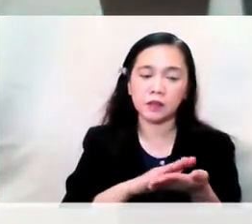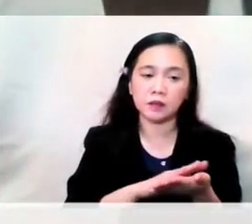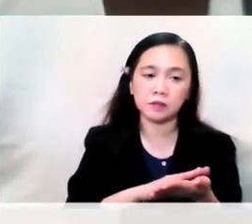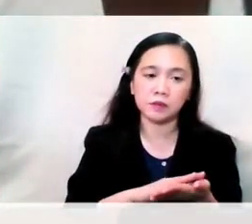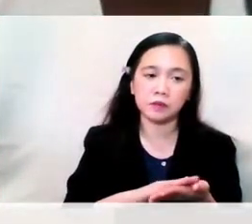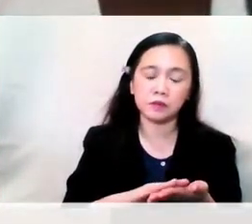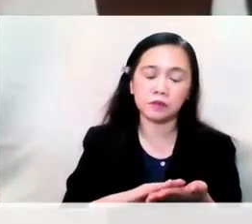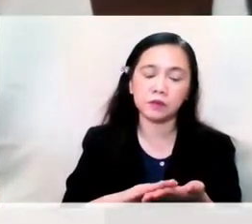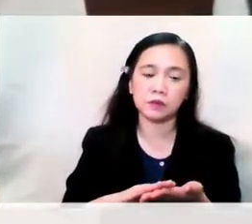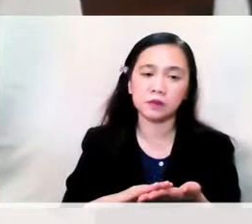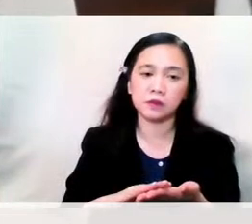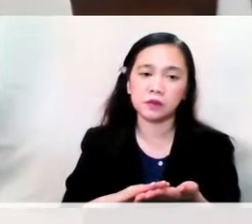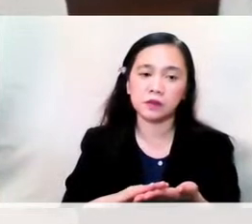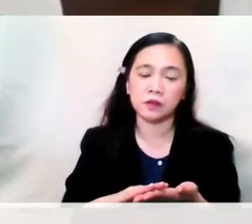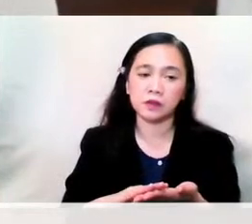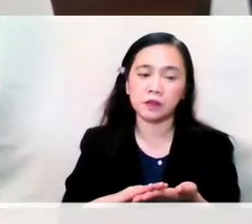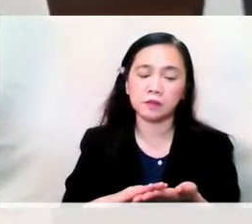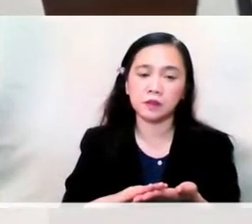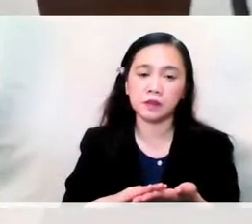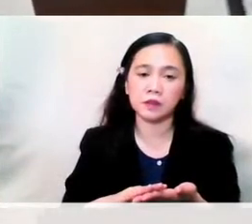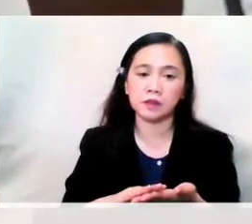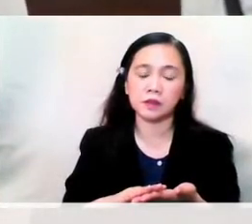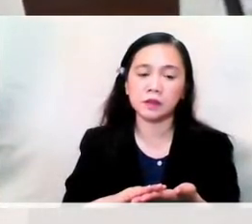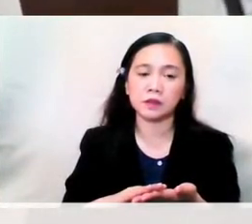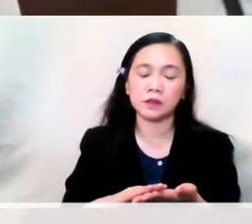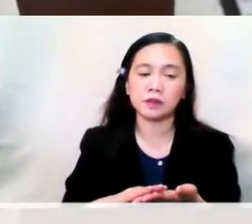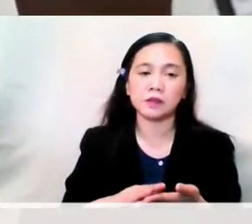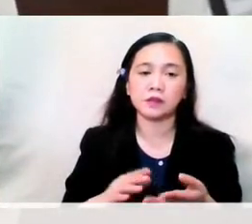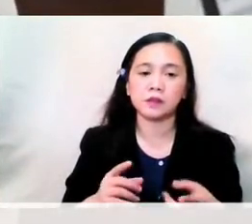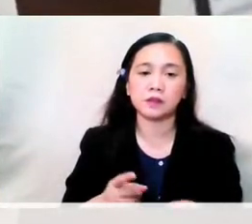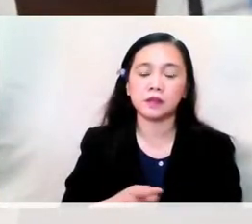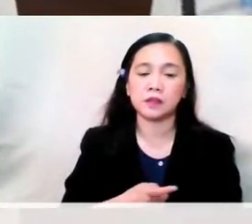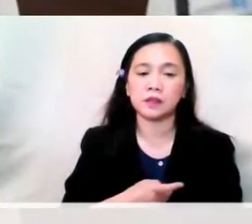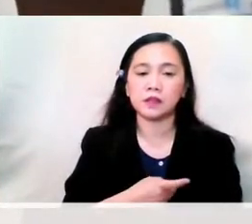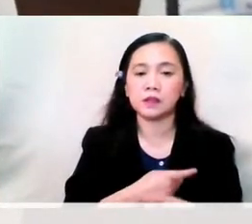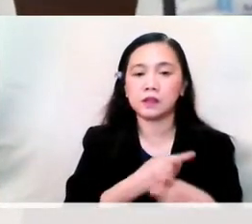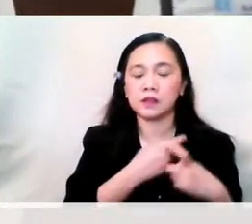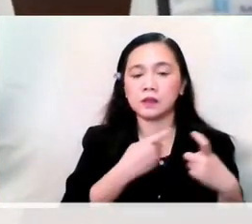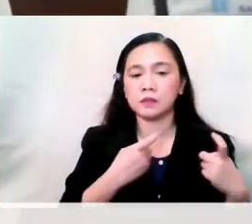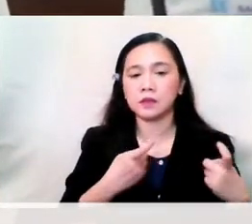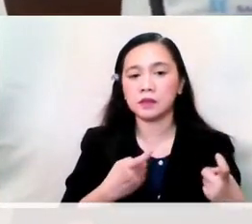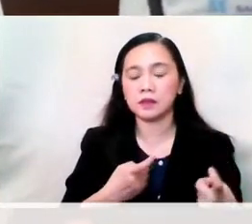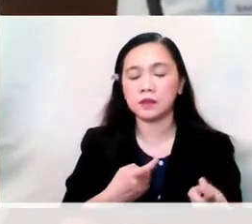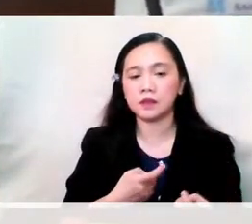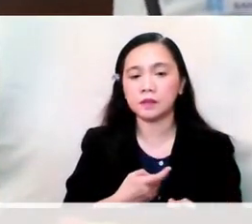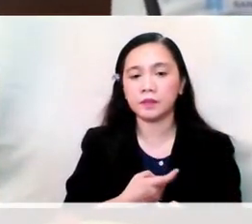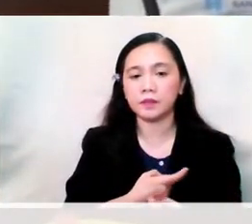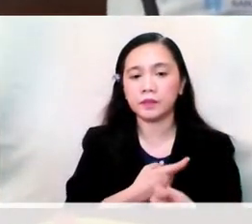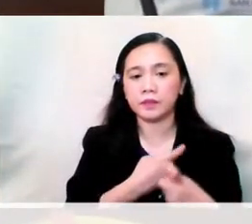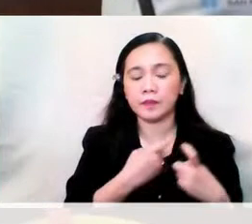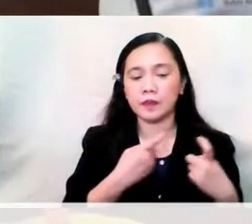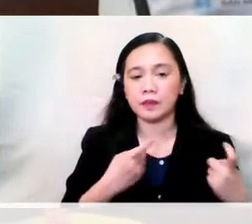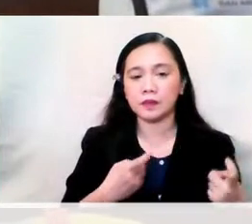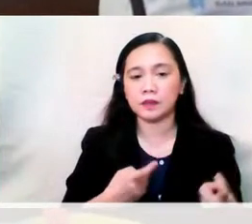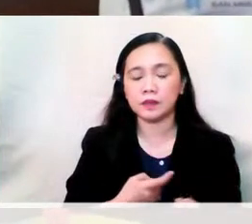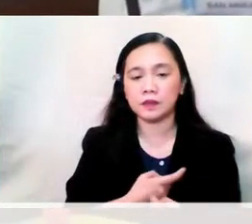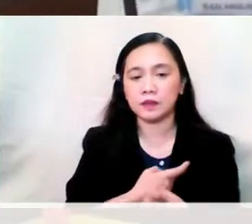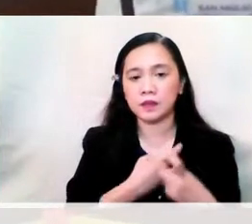patawarin mo kami sa aming